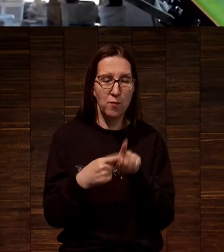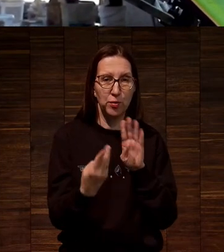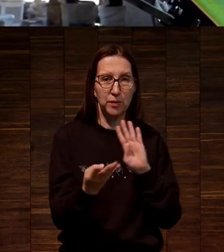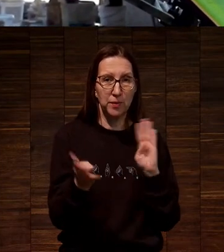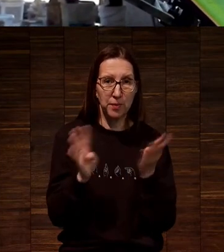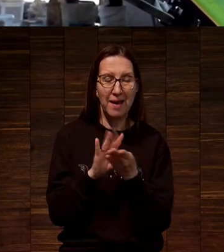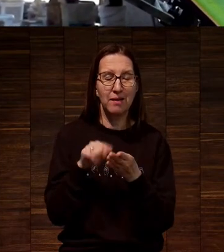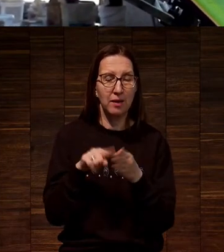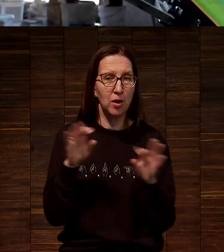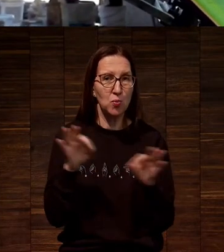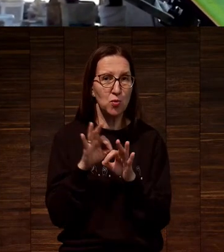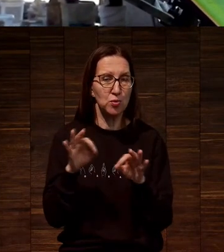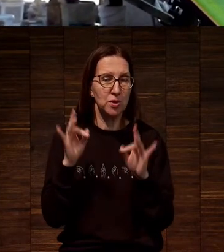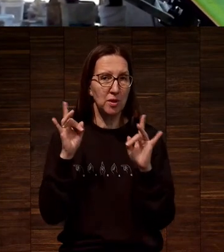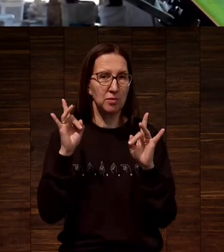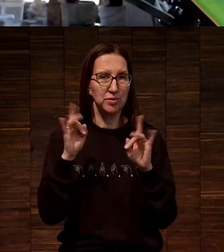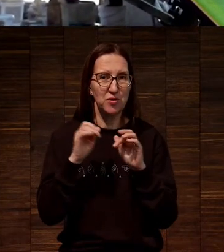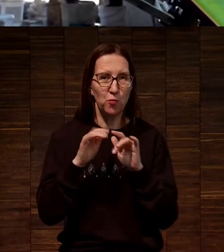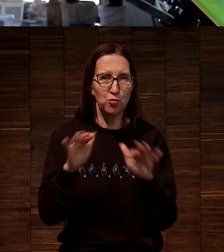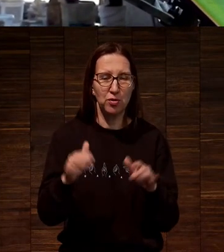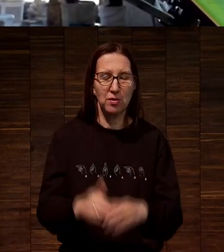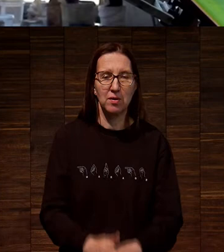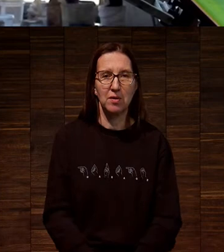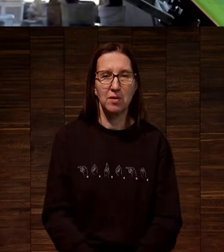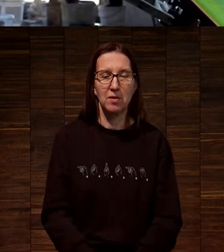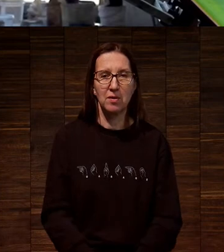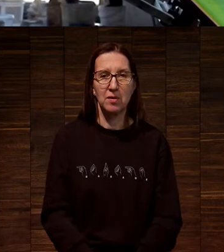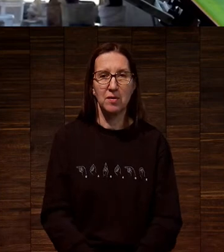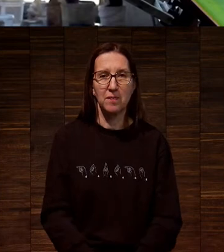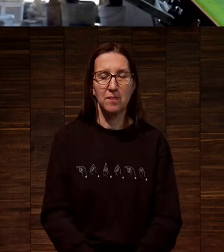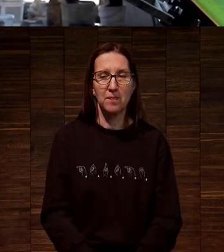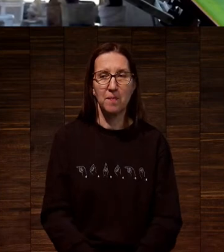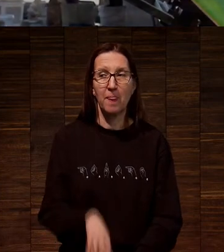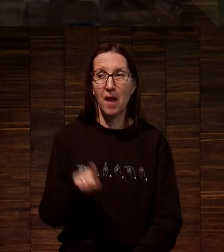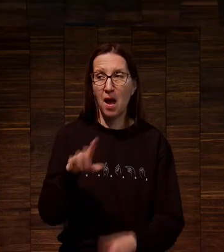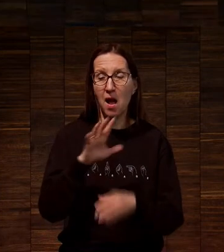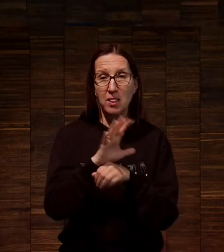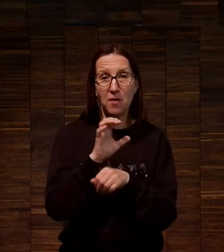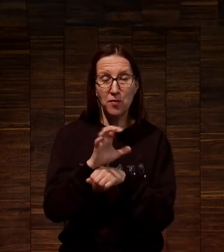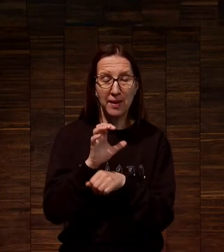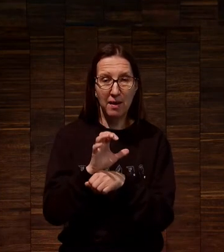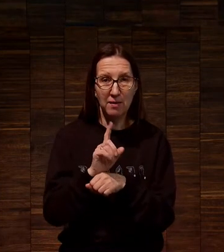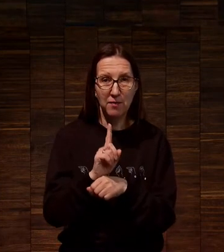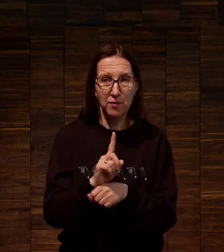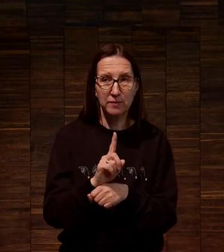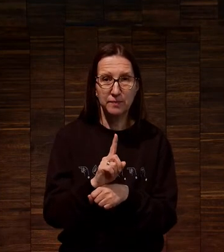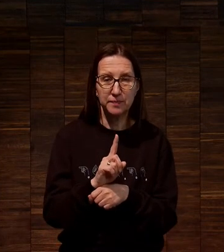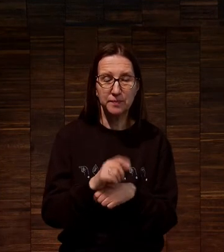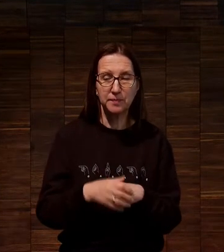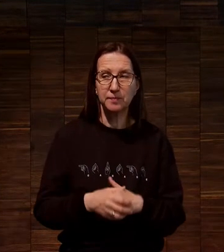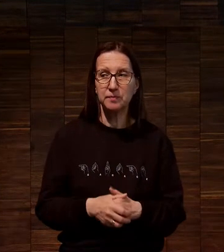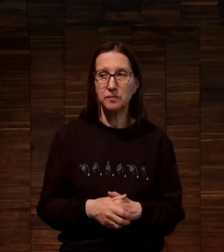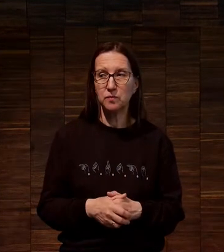проигрывает, ну, не знаю, репетирует. Спасибо. Вот. А на фотографии